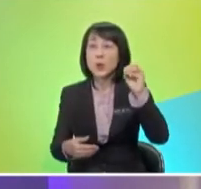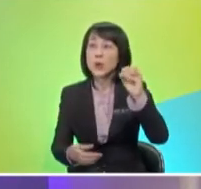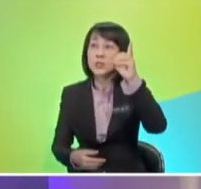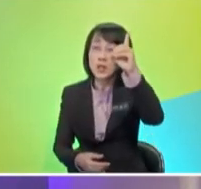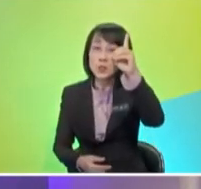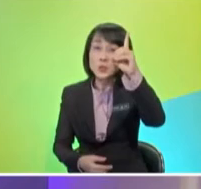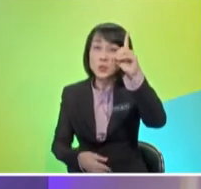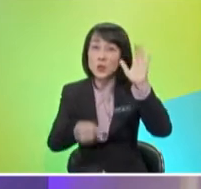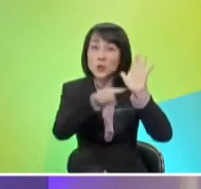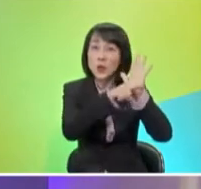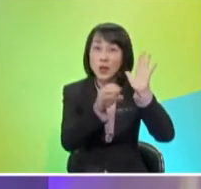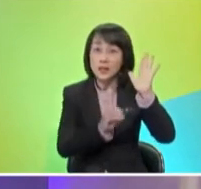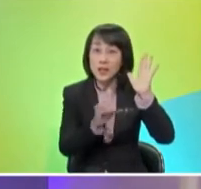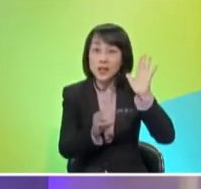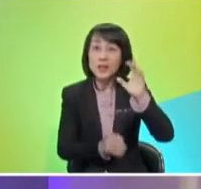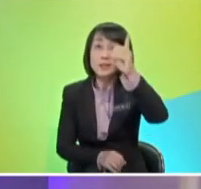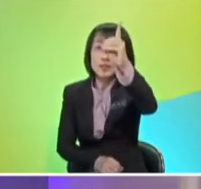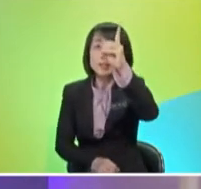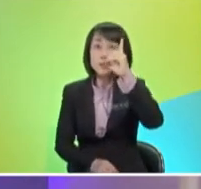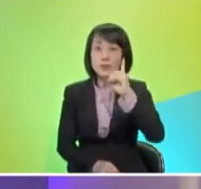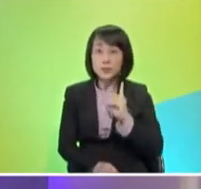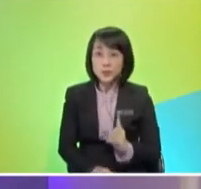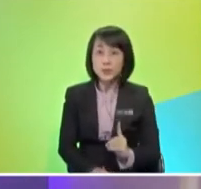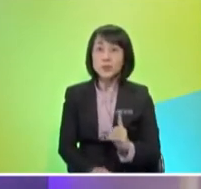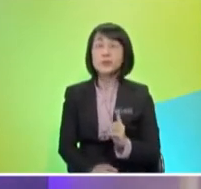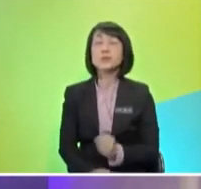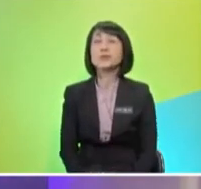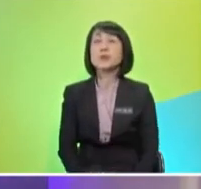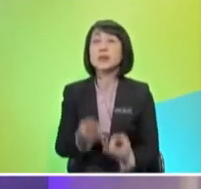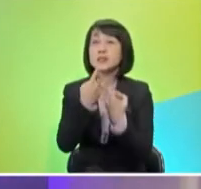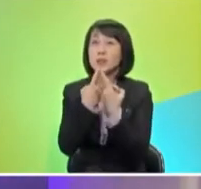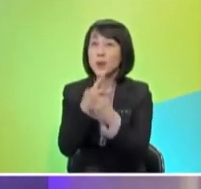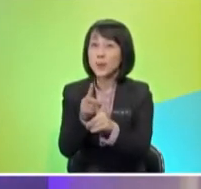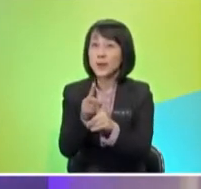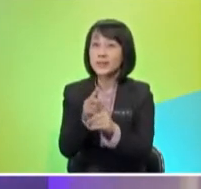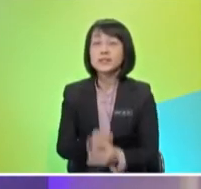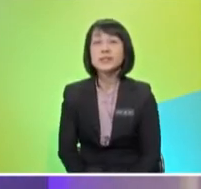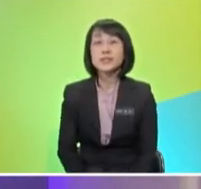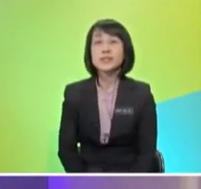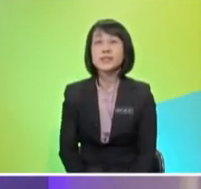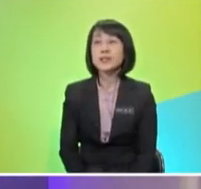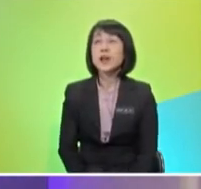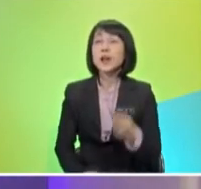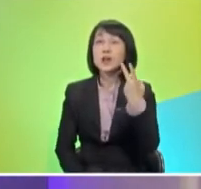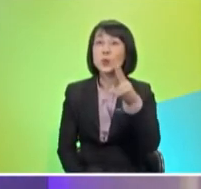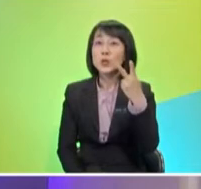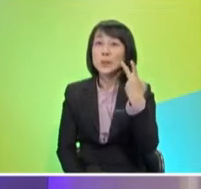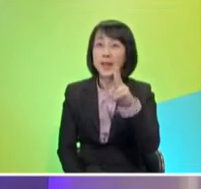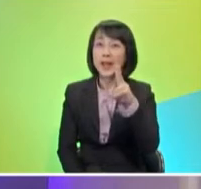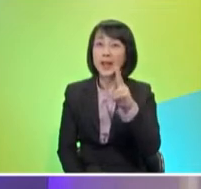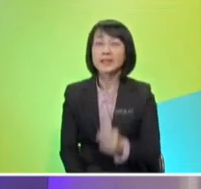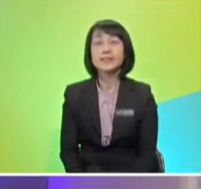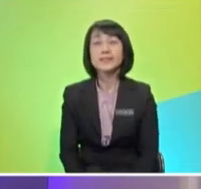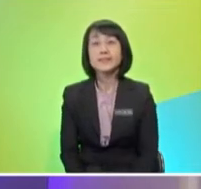tolak tak ada nilai di sini maka kita turunkan satu dan jawabannya adalah 12 Oke